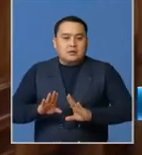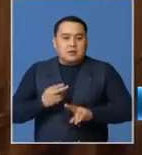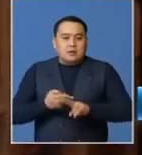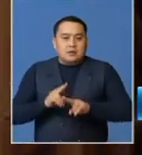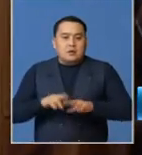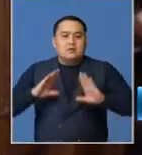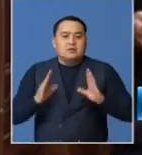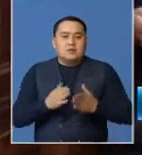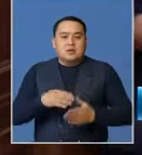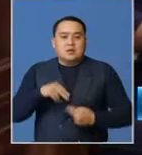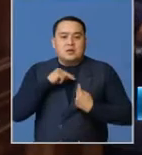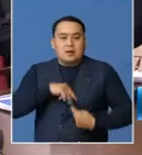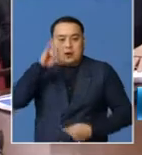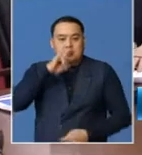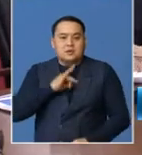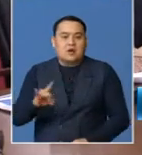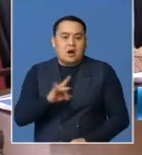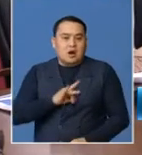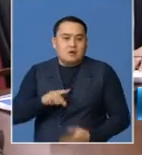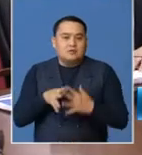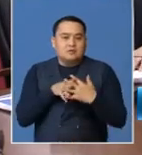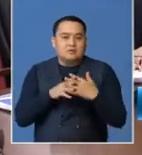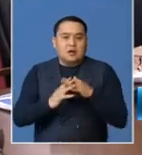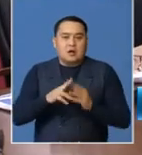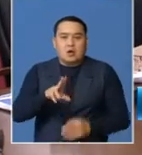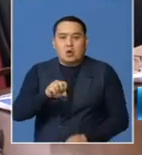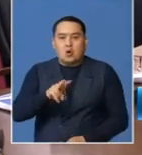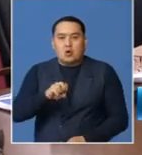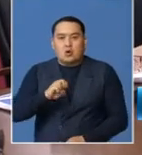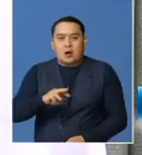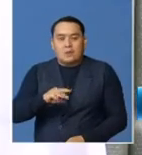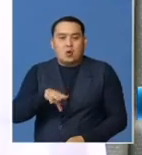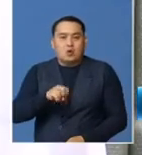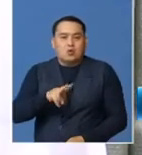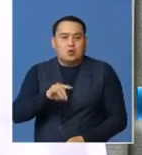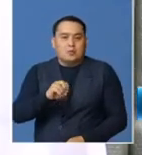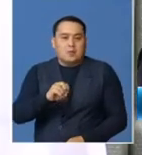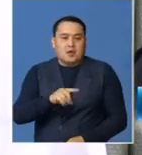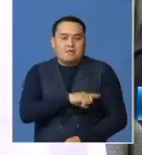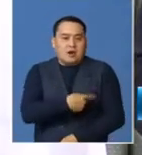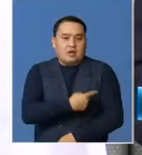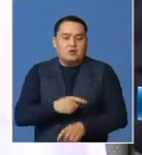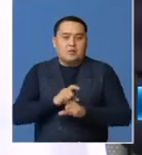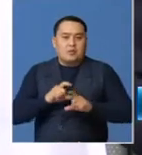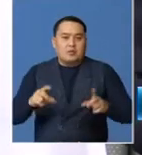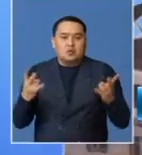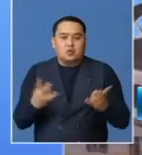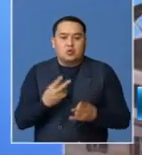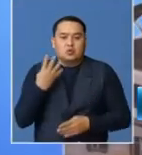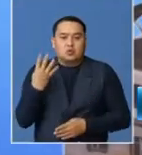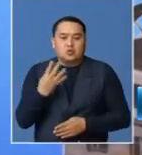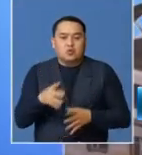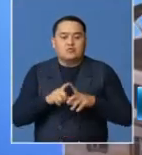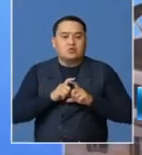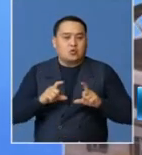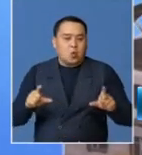Аналогичная ситуация и в Имбекши-Казахском районе. В селах Корам, Кызылшарык и Коктобе требуются врачебные амбулатории. В 4